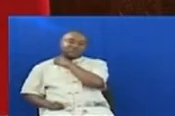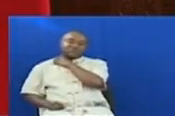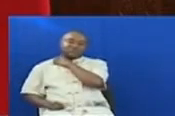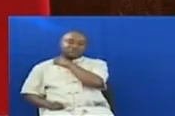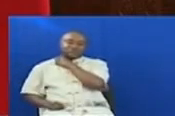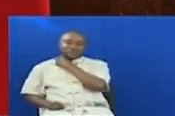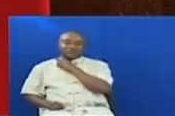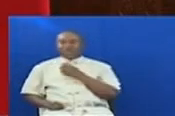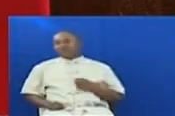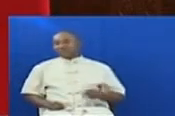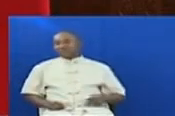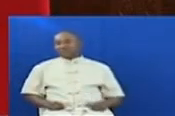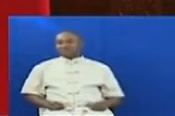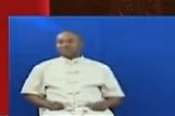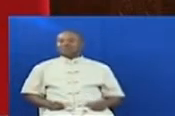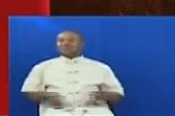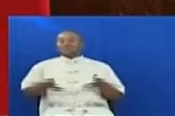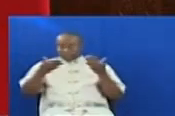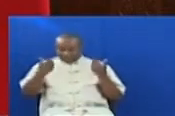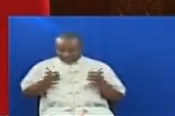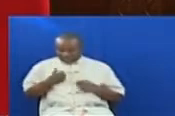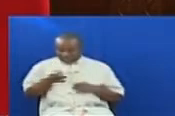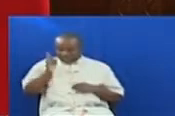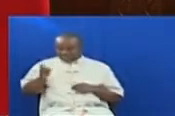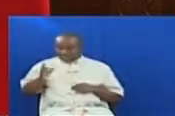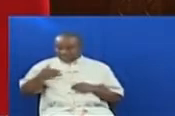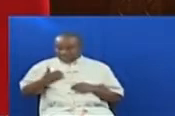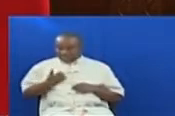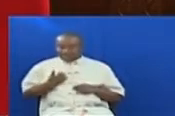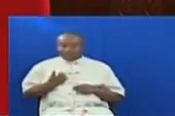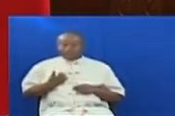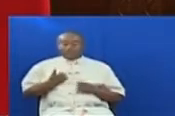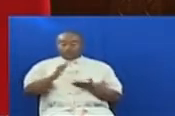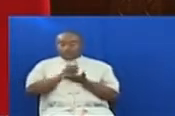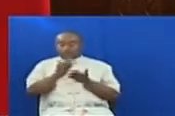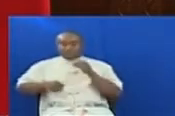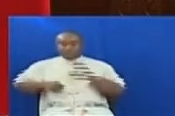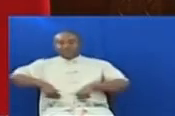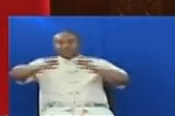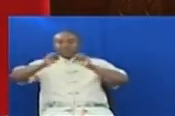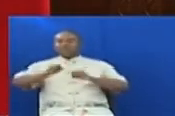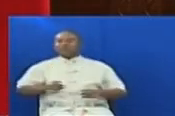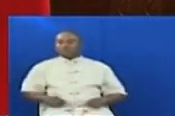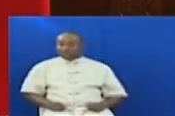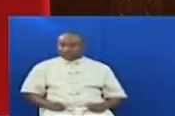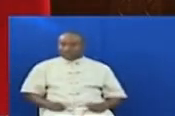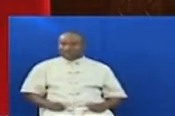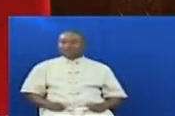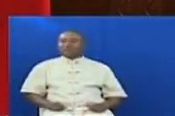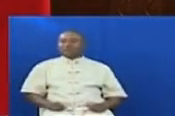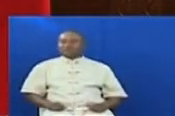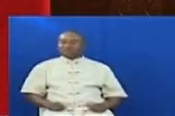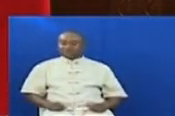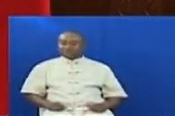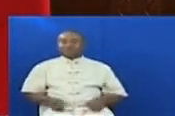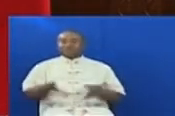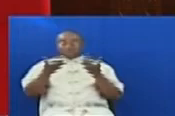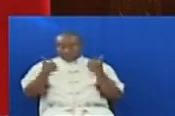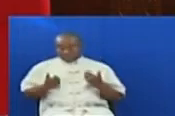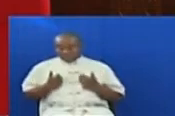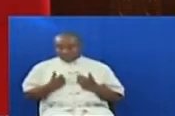gani wanaisukuma sera ya ugatuaji wa madaraka ili itengenezewe sera itakayoweza kuhakikisha kwamba